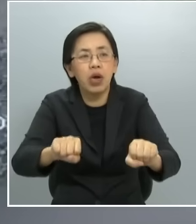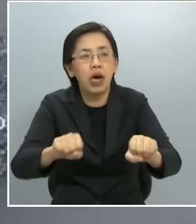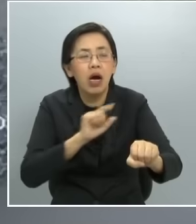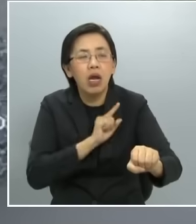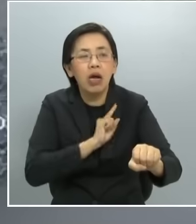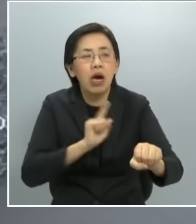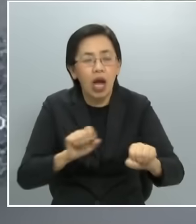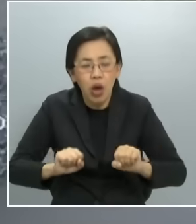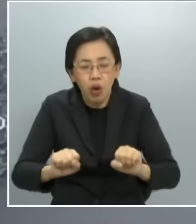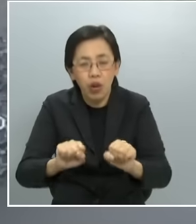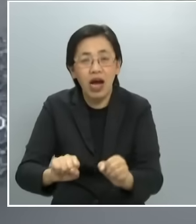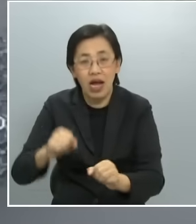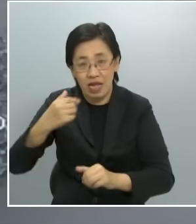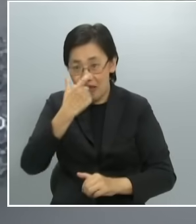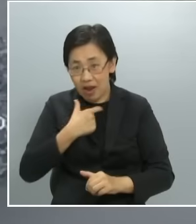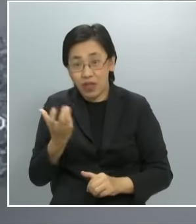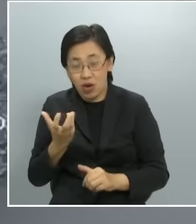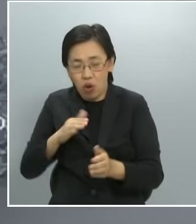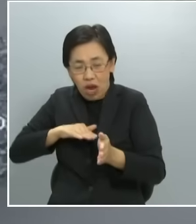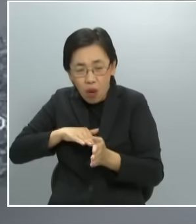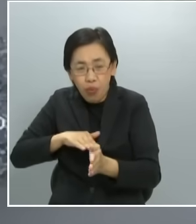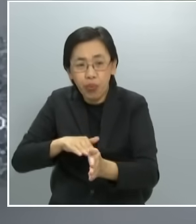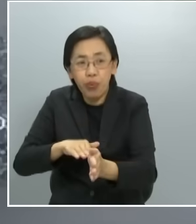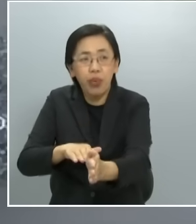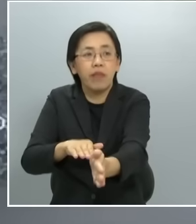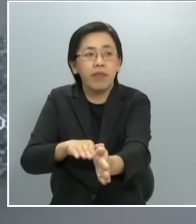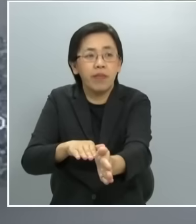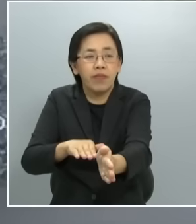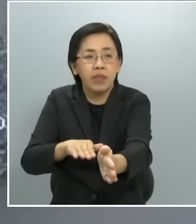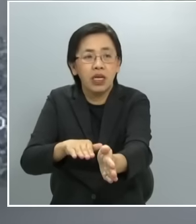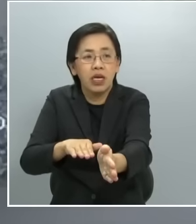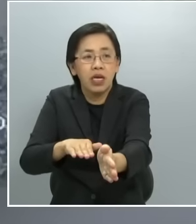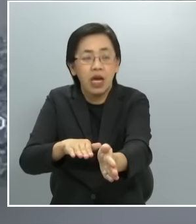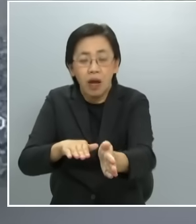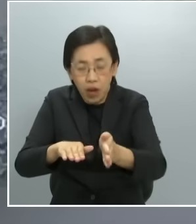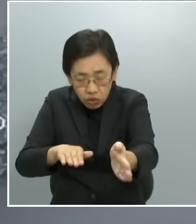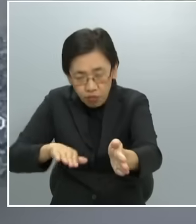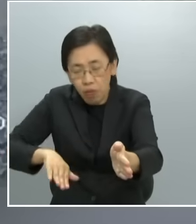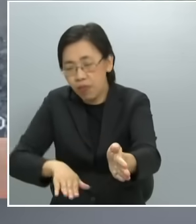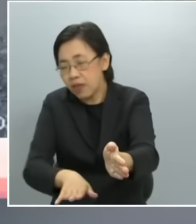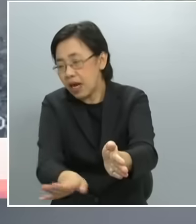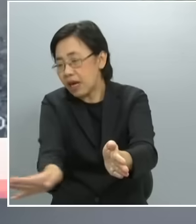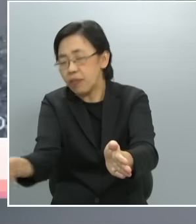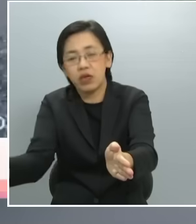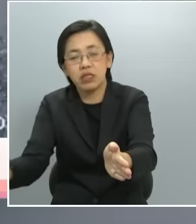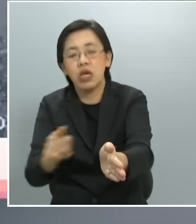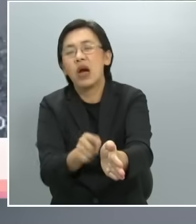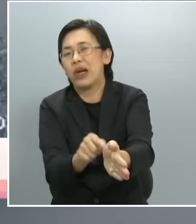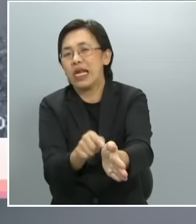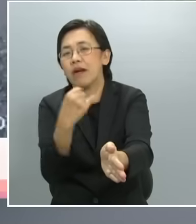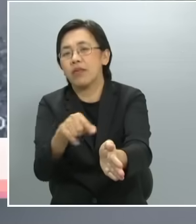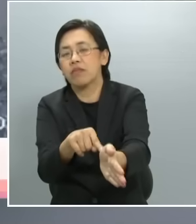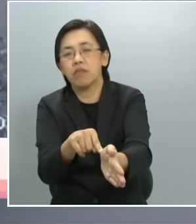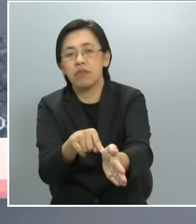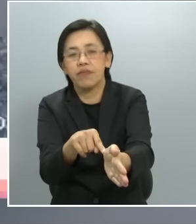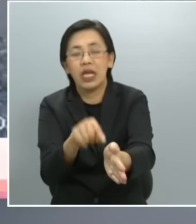นำขบวนรถของกำนันนกแล้วก็มาการจุดนี้ให้เป็นจุดกลับรถนะคะก็เลยทำให้